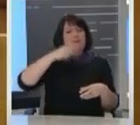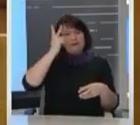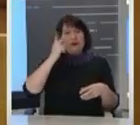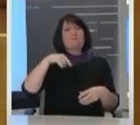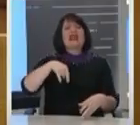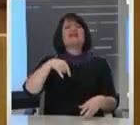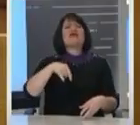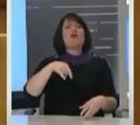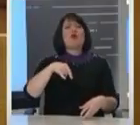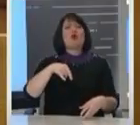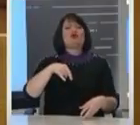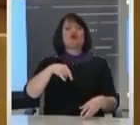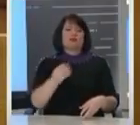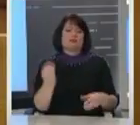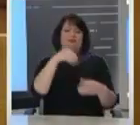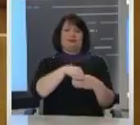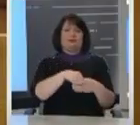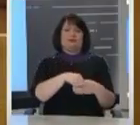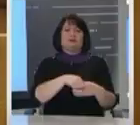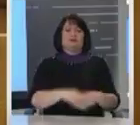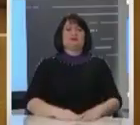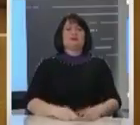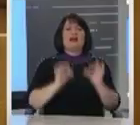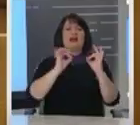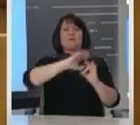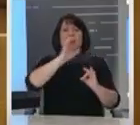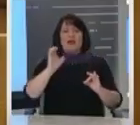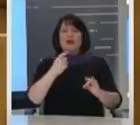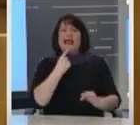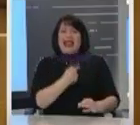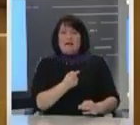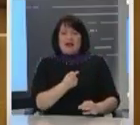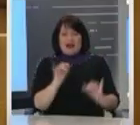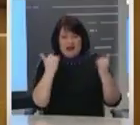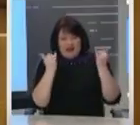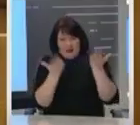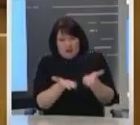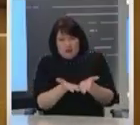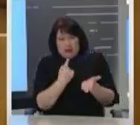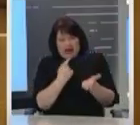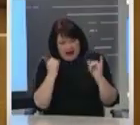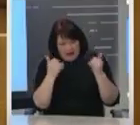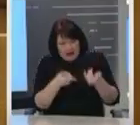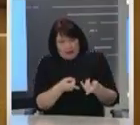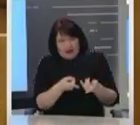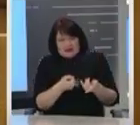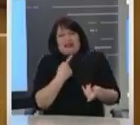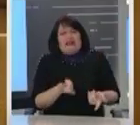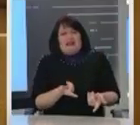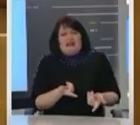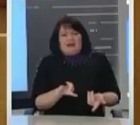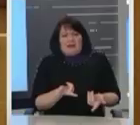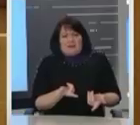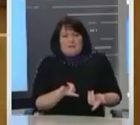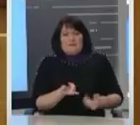Παρασκευόπουλο. Είναι αυτό που στη Μακεδονία λέμε πλάκα με κάνεις. Ο άνθρωπος δηλαδή που